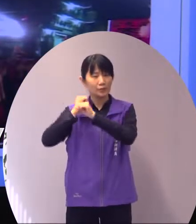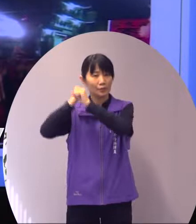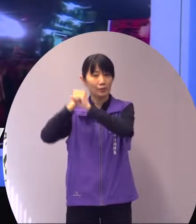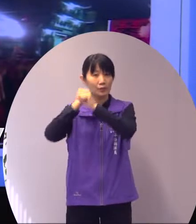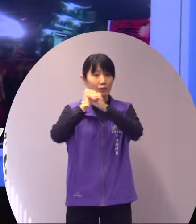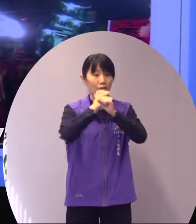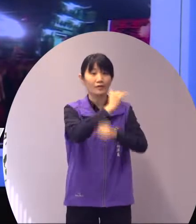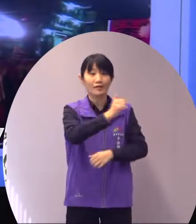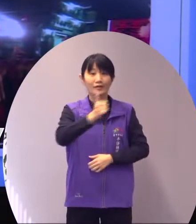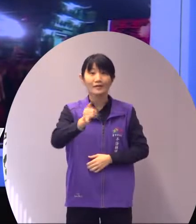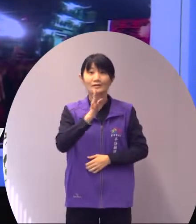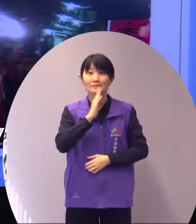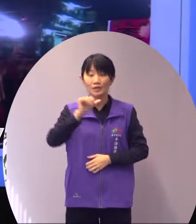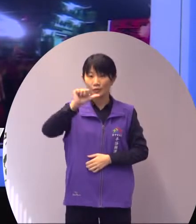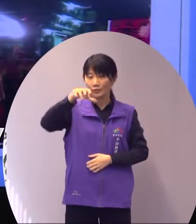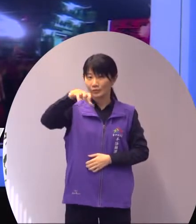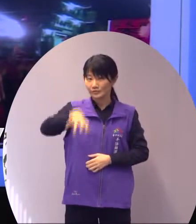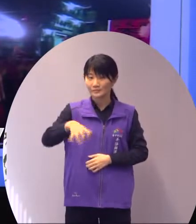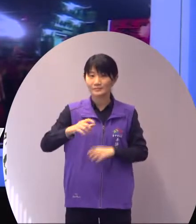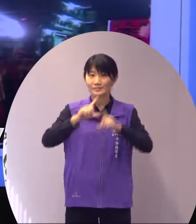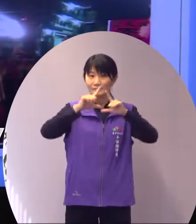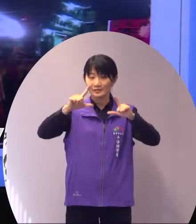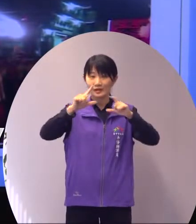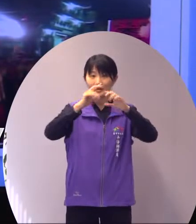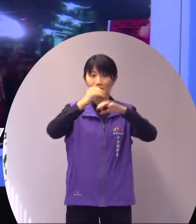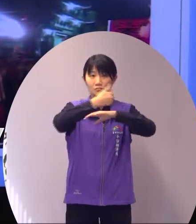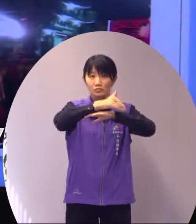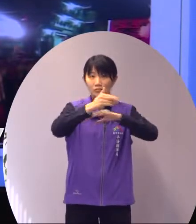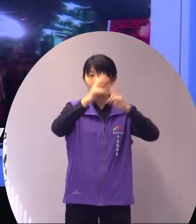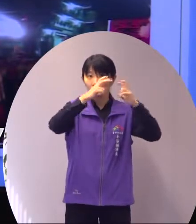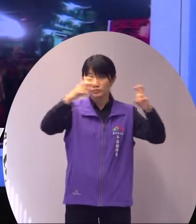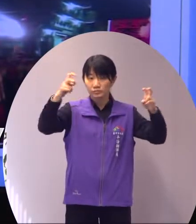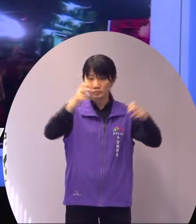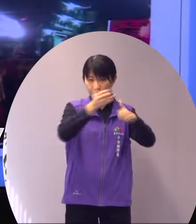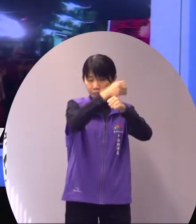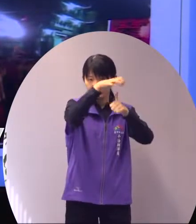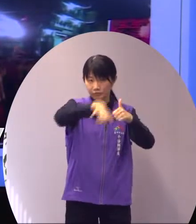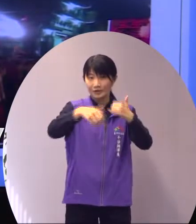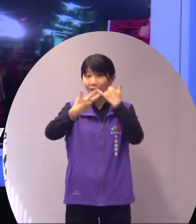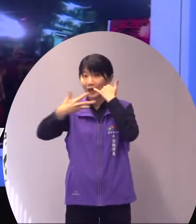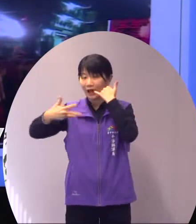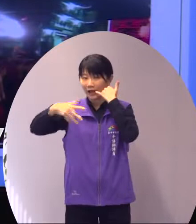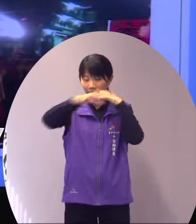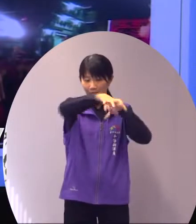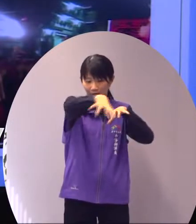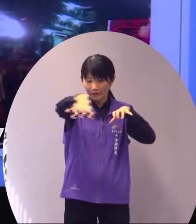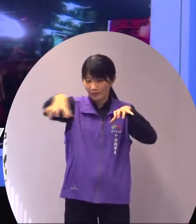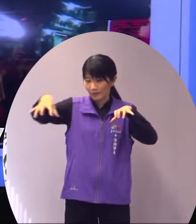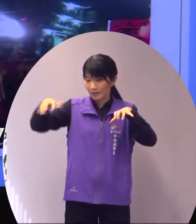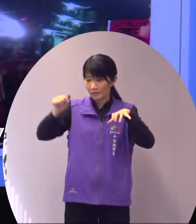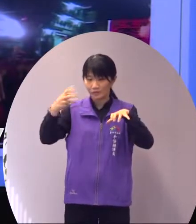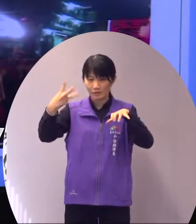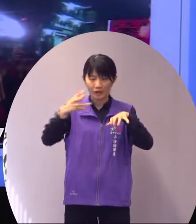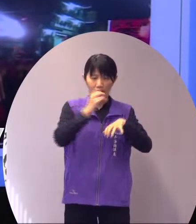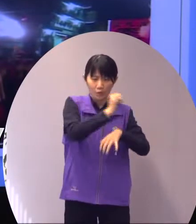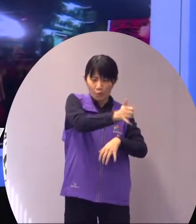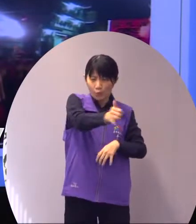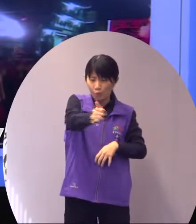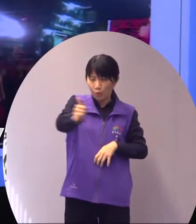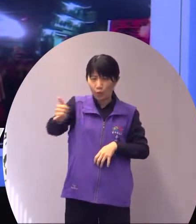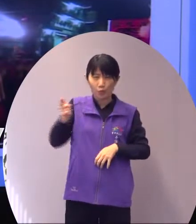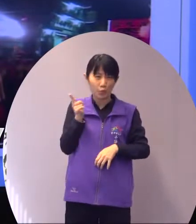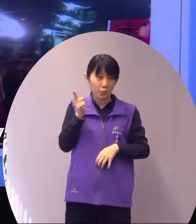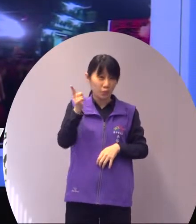境，主要是以无期区的大庄昊天宫为核心，扩及到海线的53庄，最远有